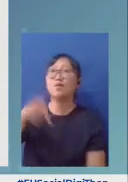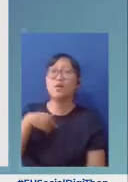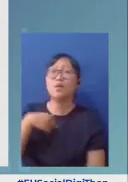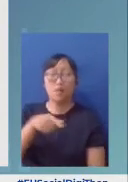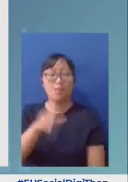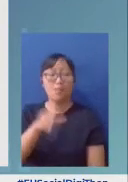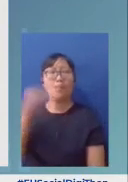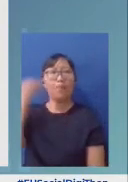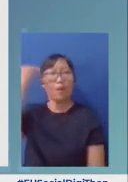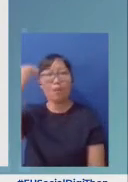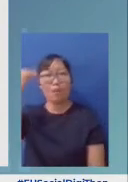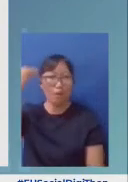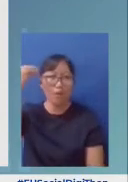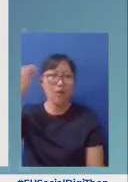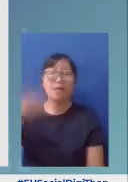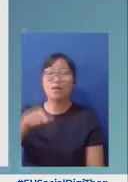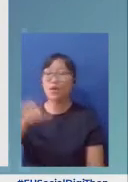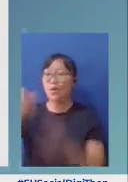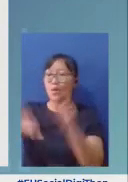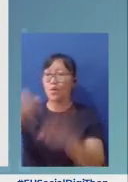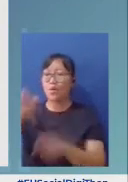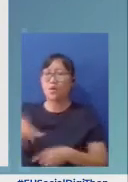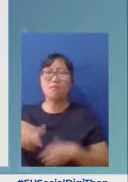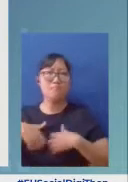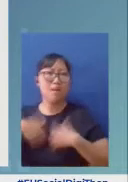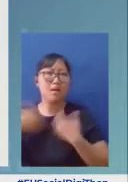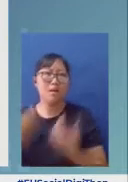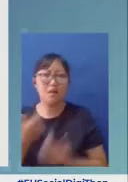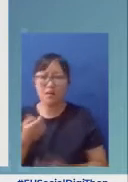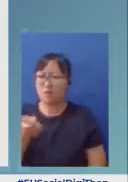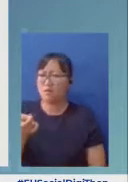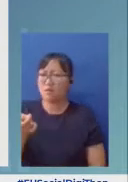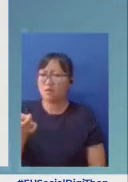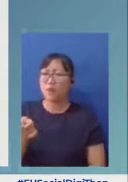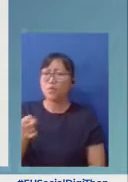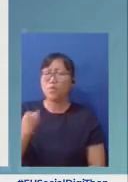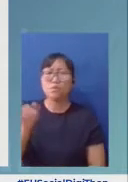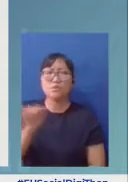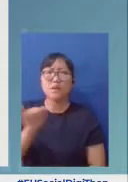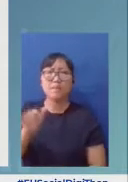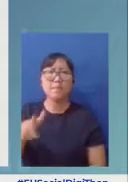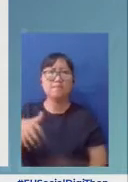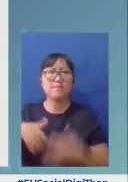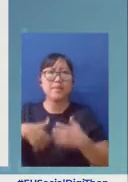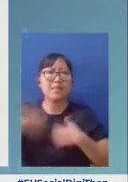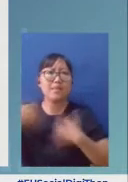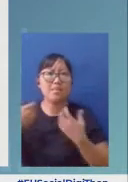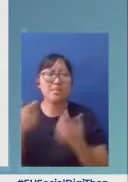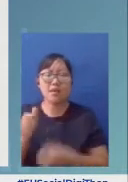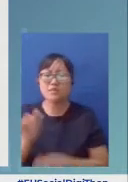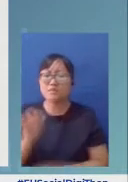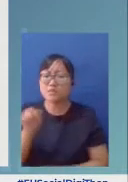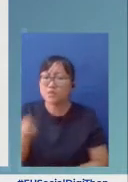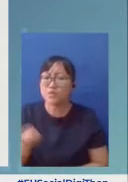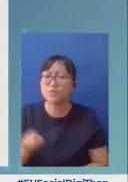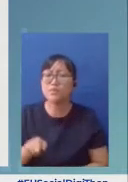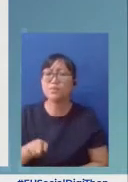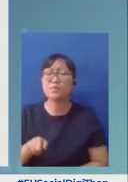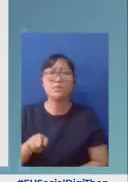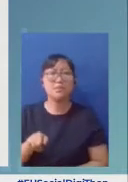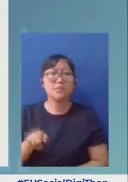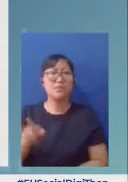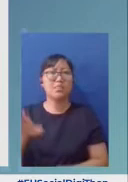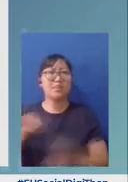dia. Ya, karena kamu kok sama binatang seperti itu gitu. Nah, tapi dia bangga gitu dengan itu. Jadi